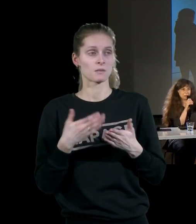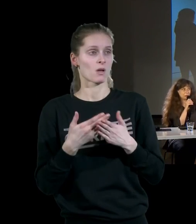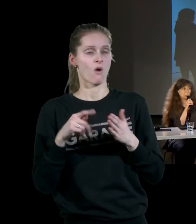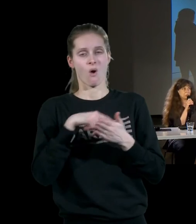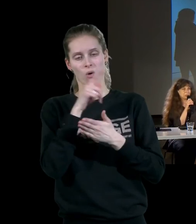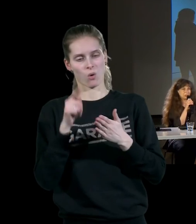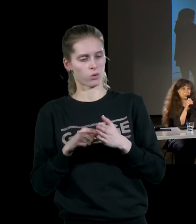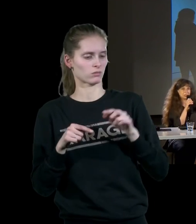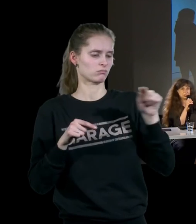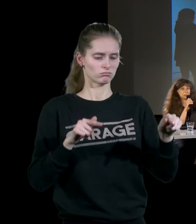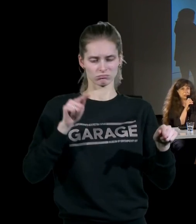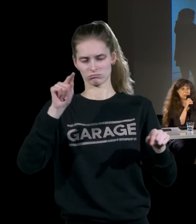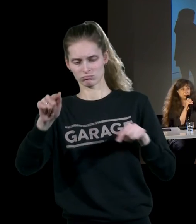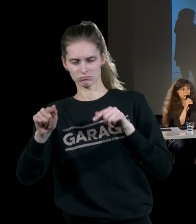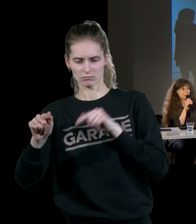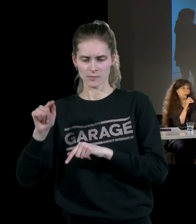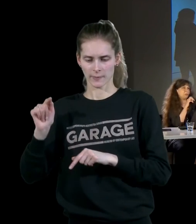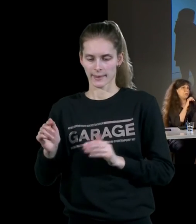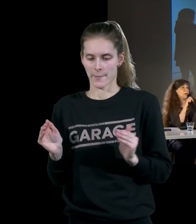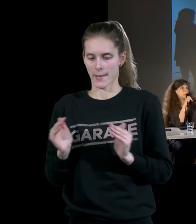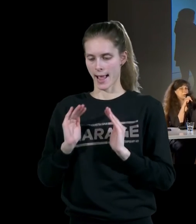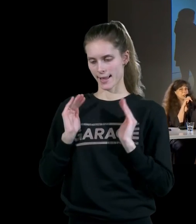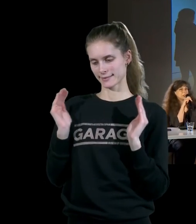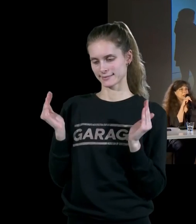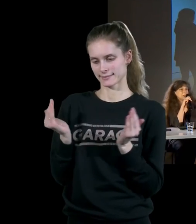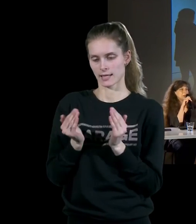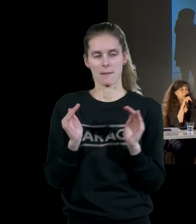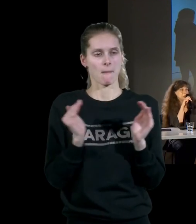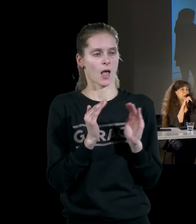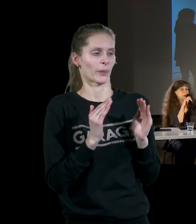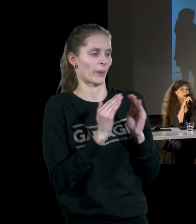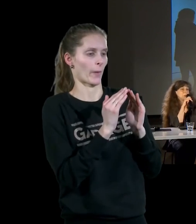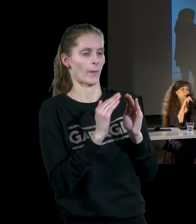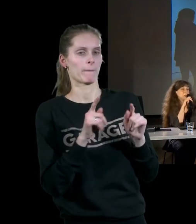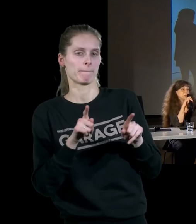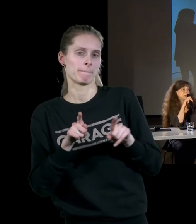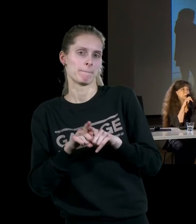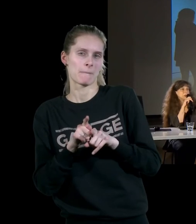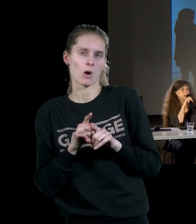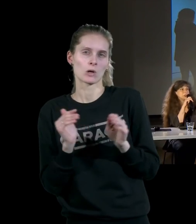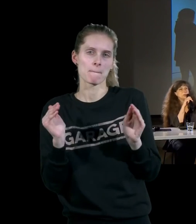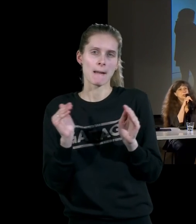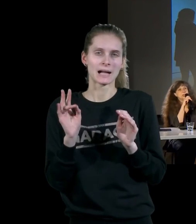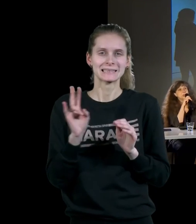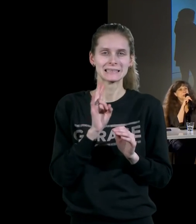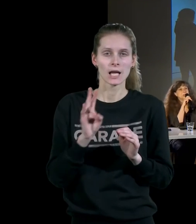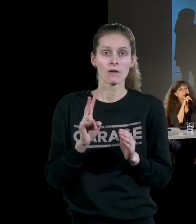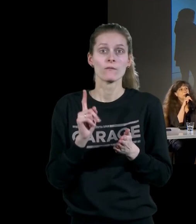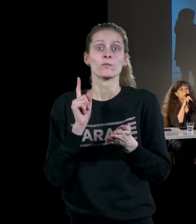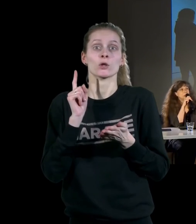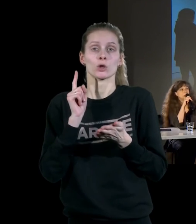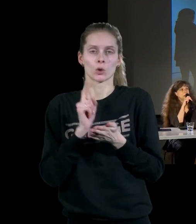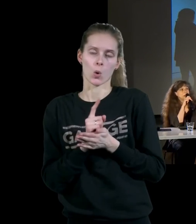не в каких-то людных местах, должны стоять маленькие пространства, маленькие здания наподобие капеллы. В этих капеллах должны висеть там